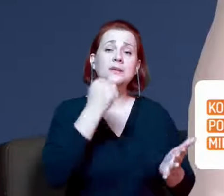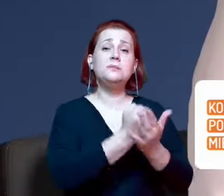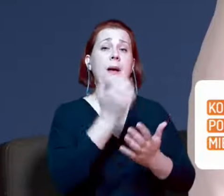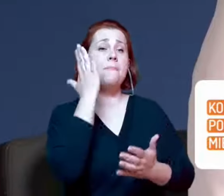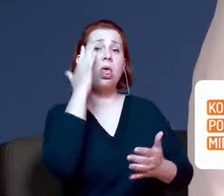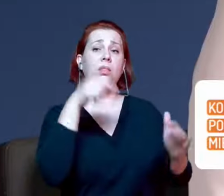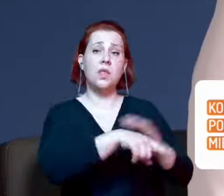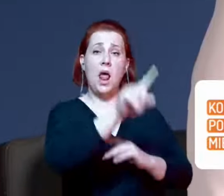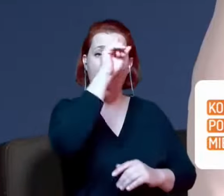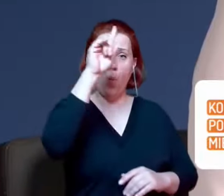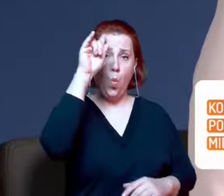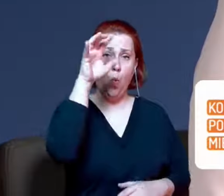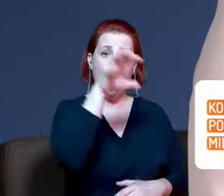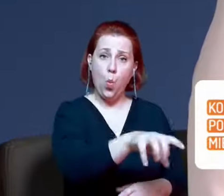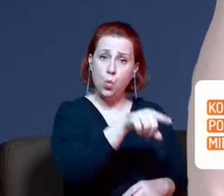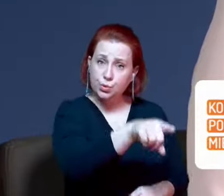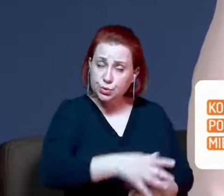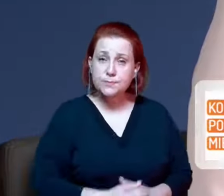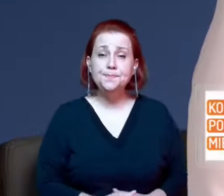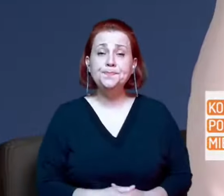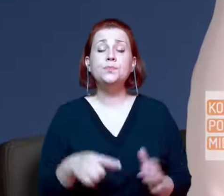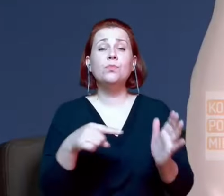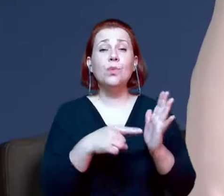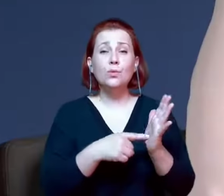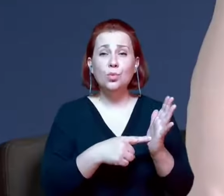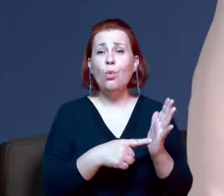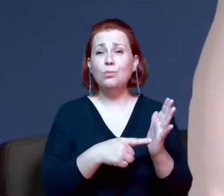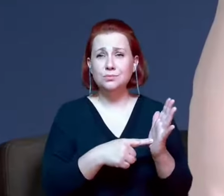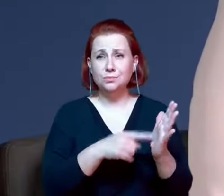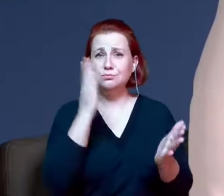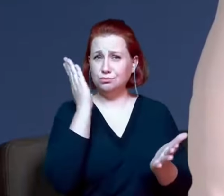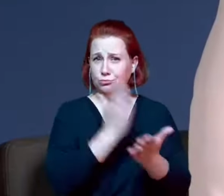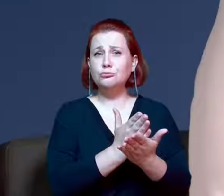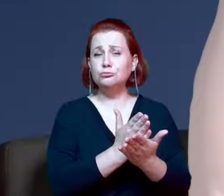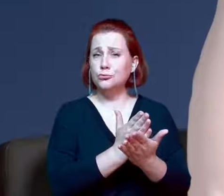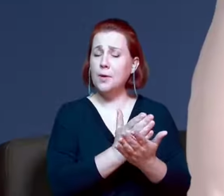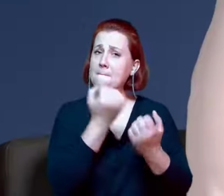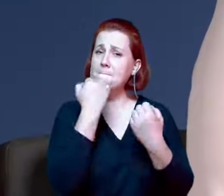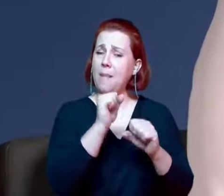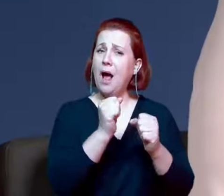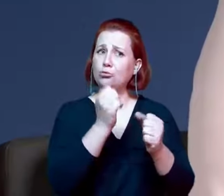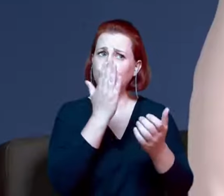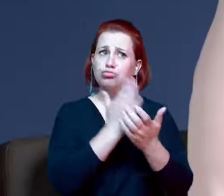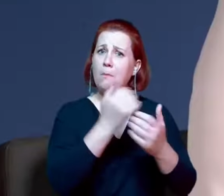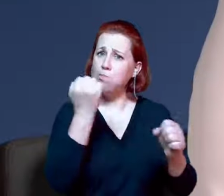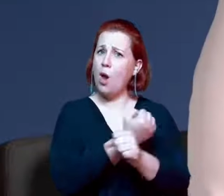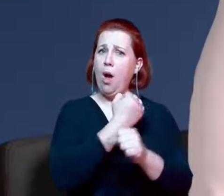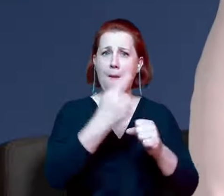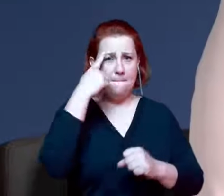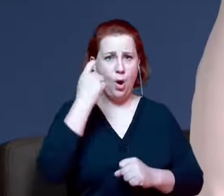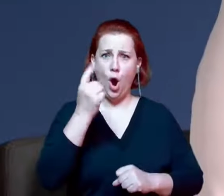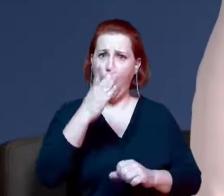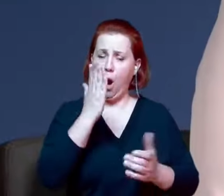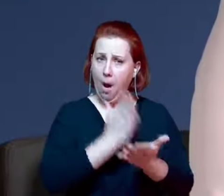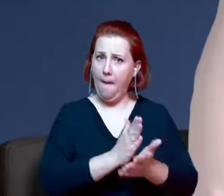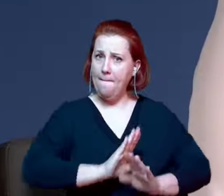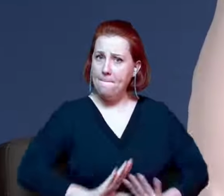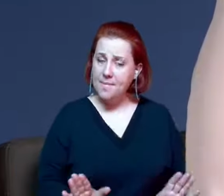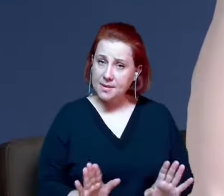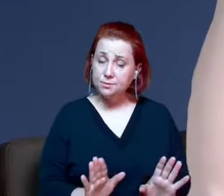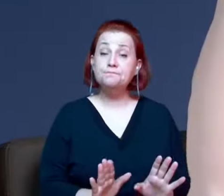ludzkich, jest już bardzo dojrzałą koncepcją. To forum niesie